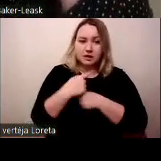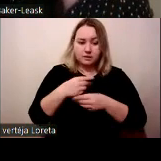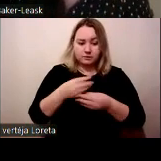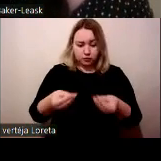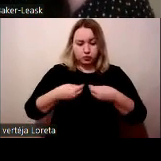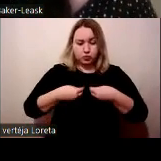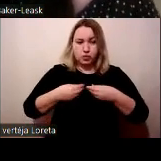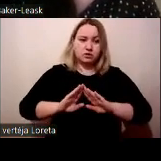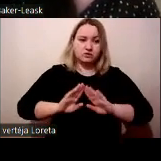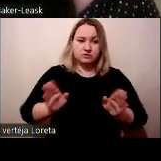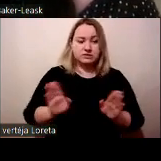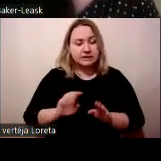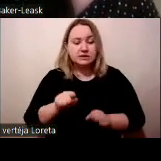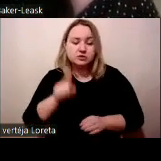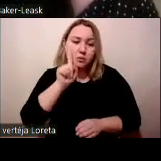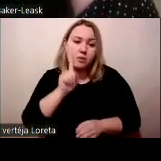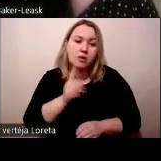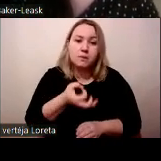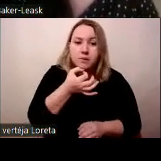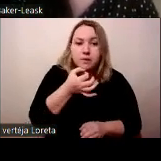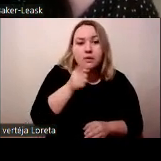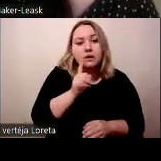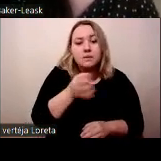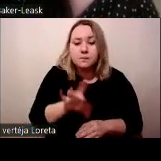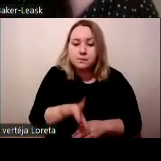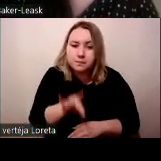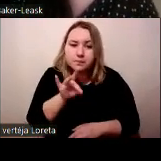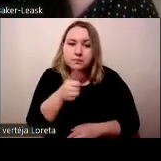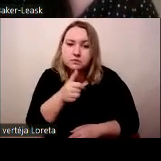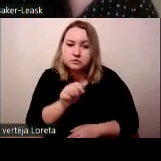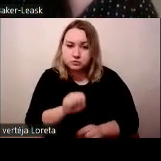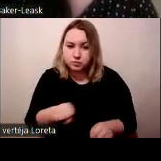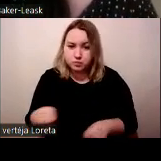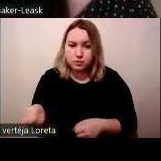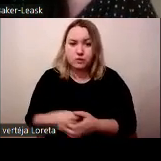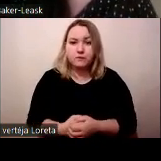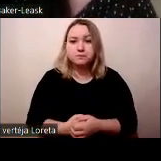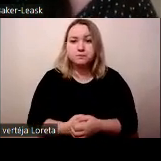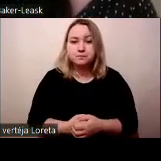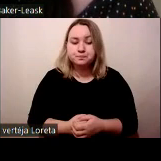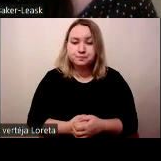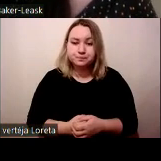tikrasis savanoriškas skaitimas, net ir mažų vaikų atvejais. Ir